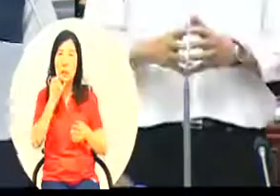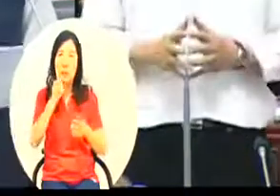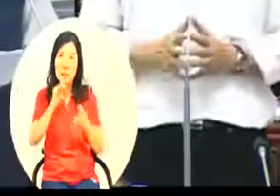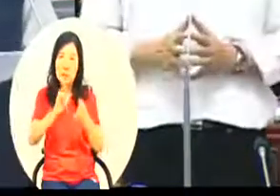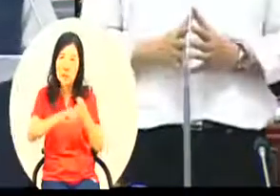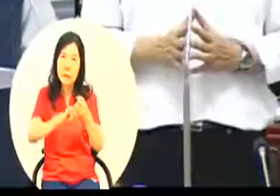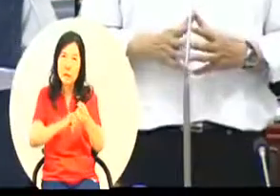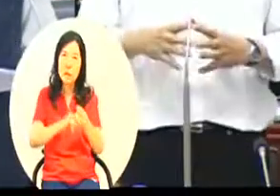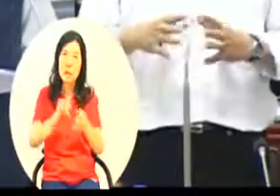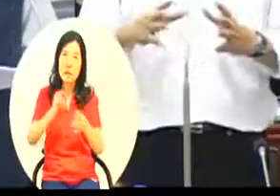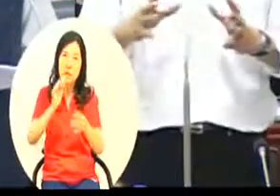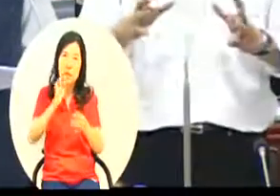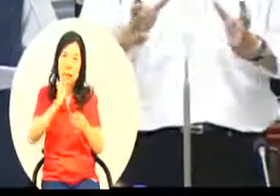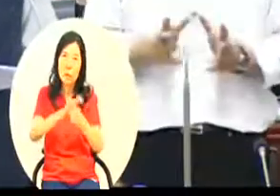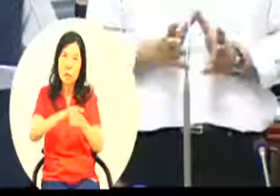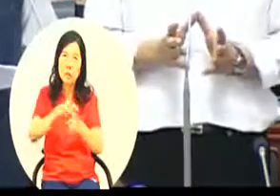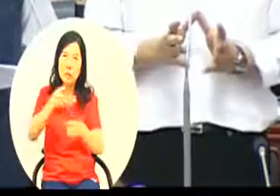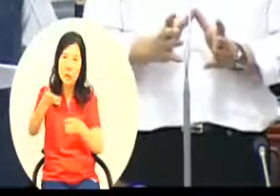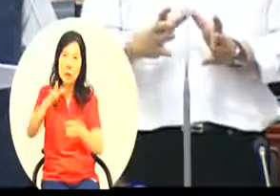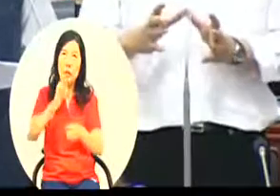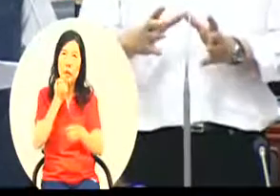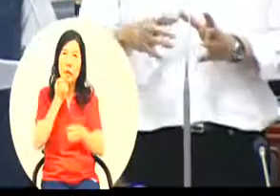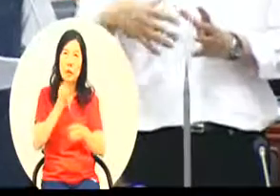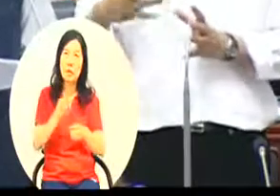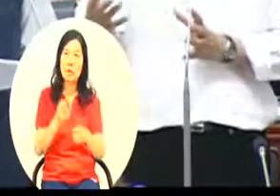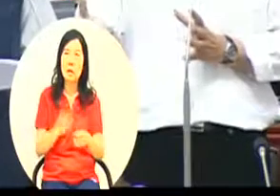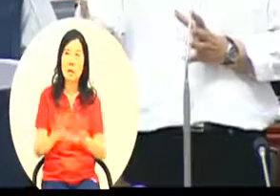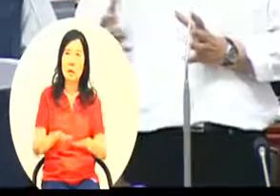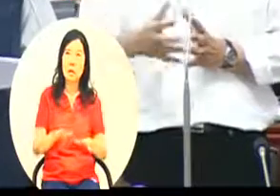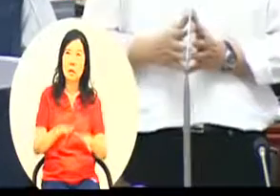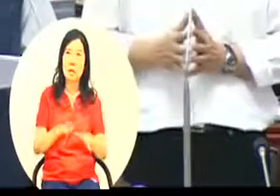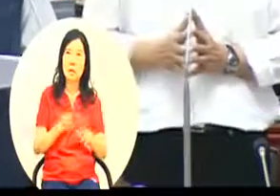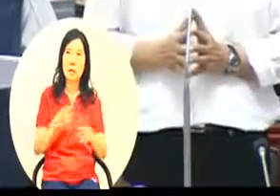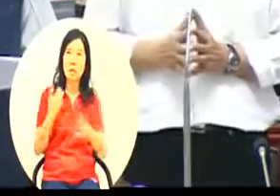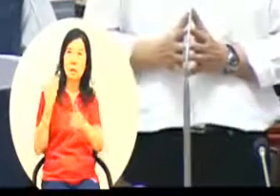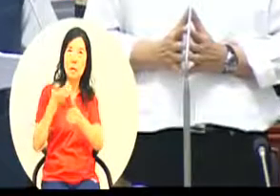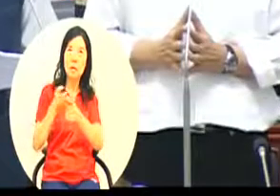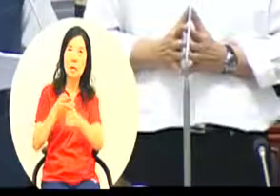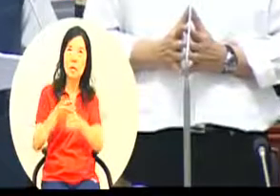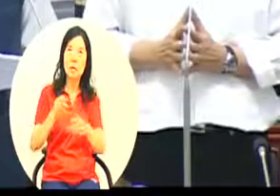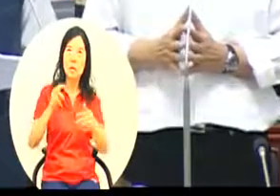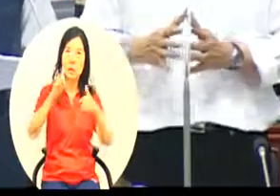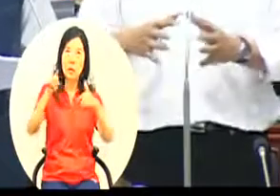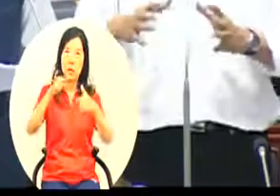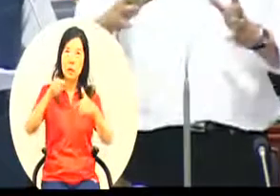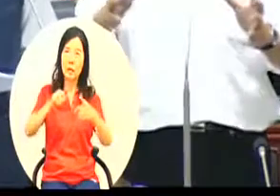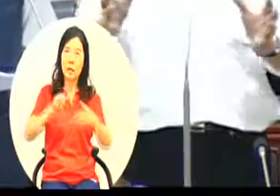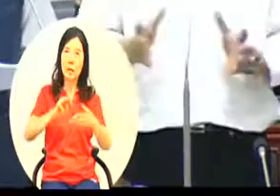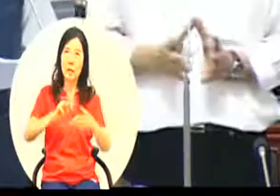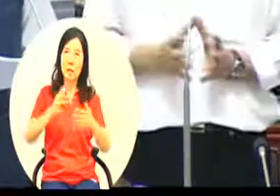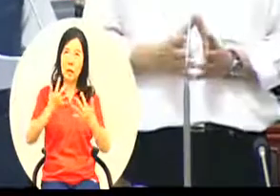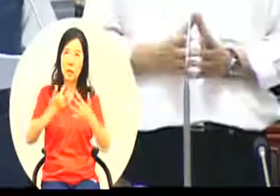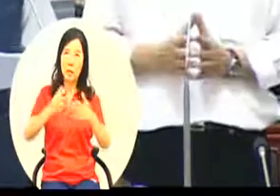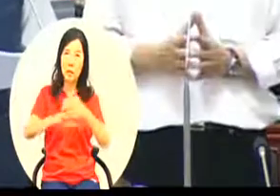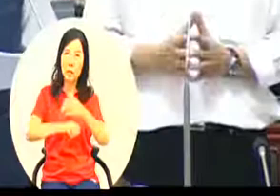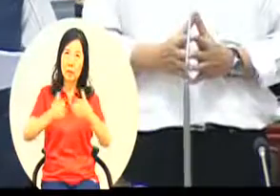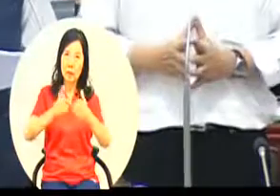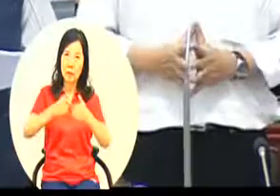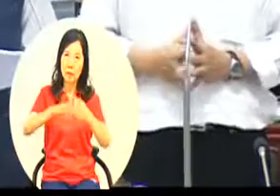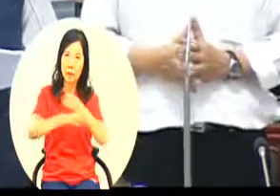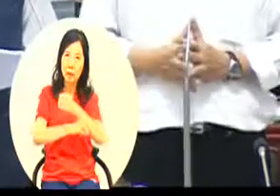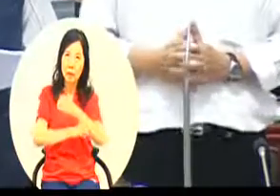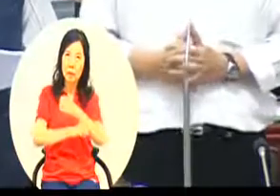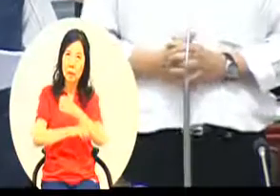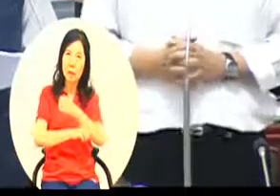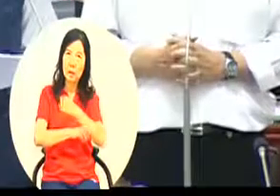因为他这个有一个轿车的 call center 哈，是目前由我们委托的这个伊甸基金会 他们在处理这个所谓